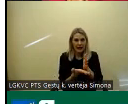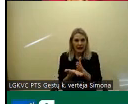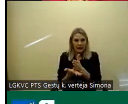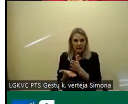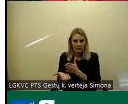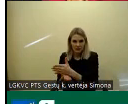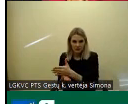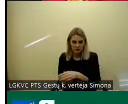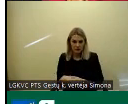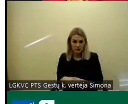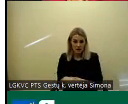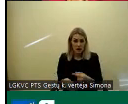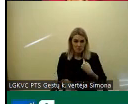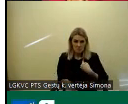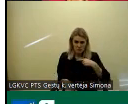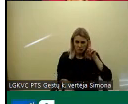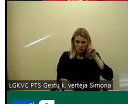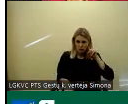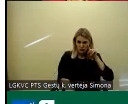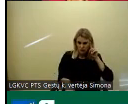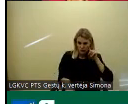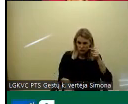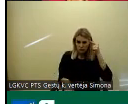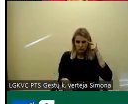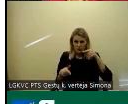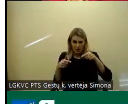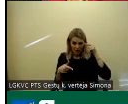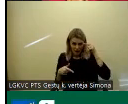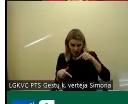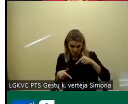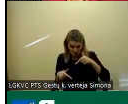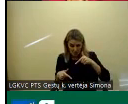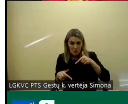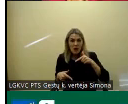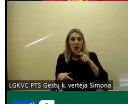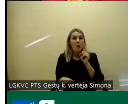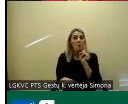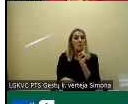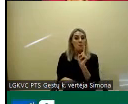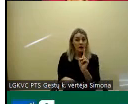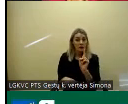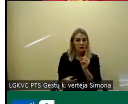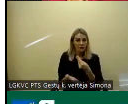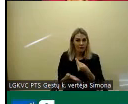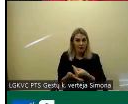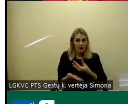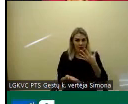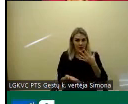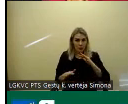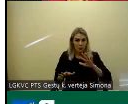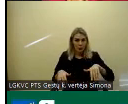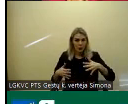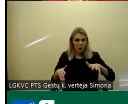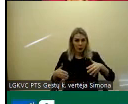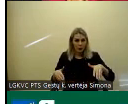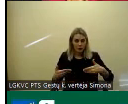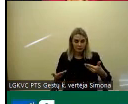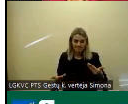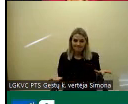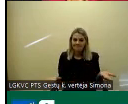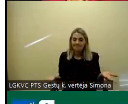ką žinoti, daug ką gebėti padaryti, bet jeigu nėra vertybių, tai nebūtinai